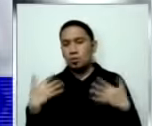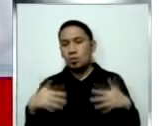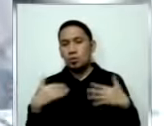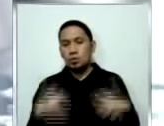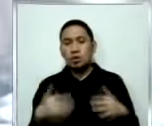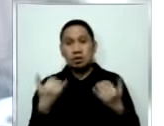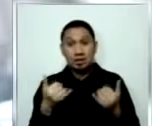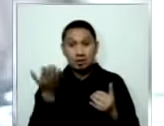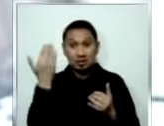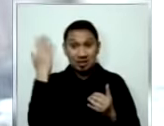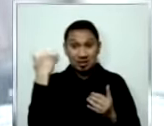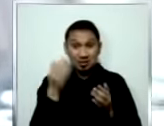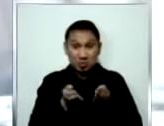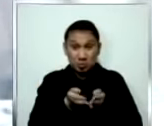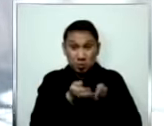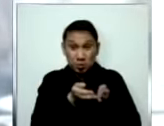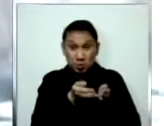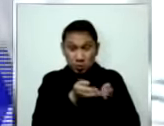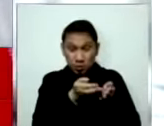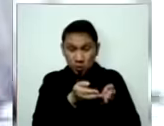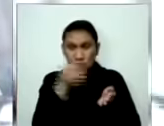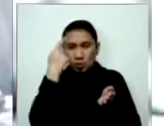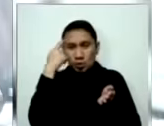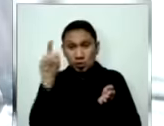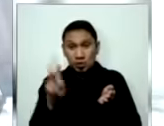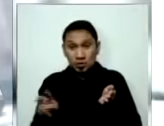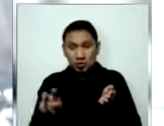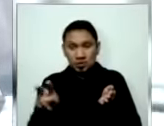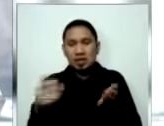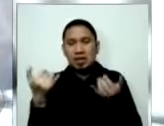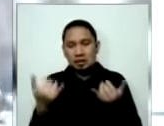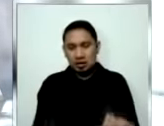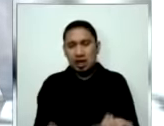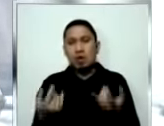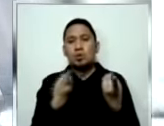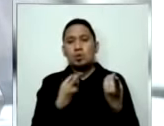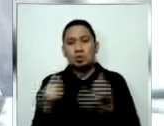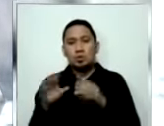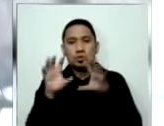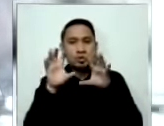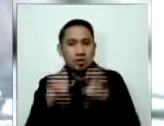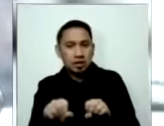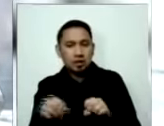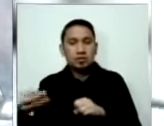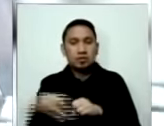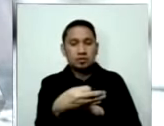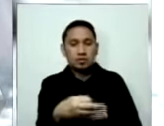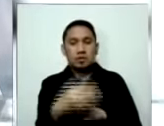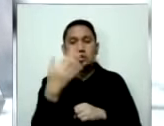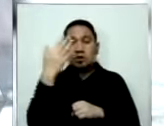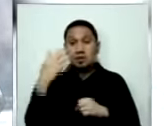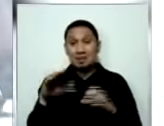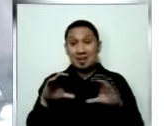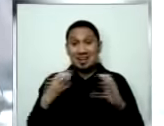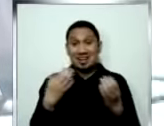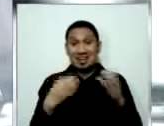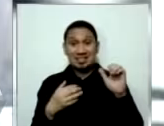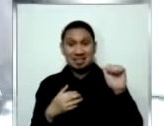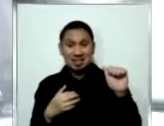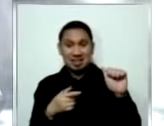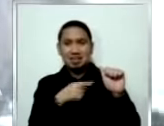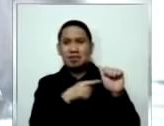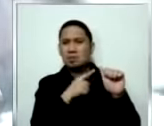sa turismo ang napipilitang mangisda para kumita ng pera. Marami sa mga itinuturing na class A na isda na ma-order lamang noon